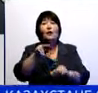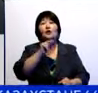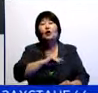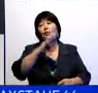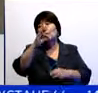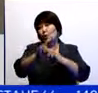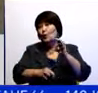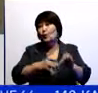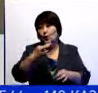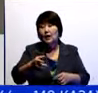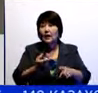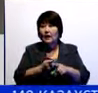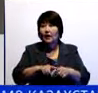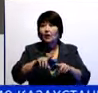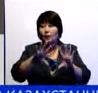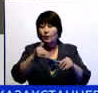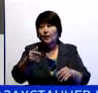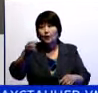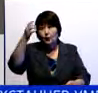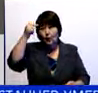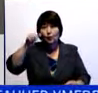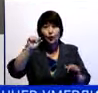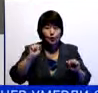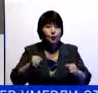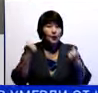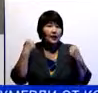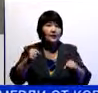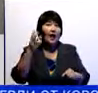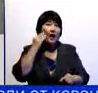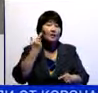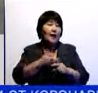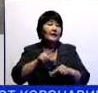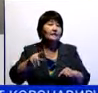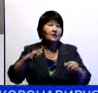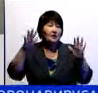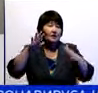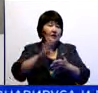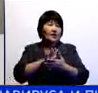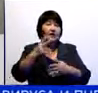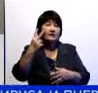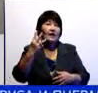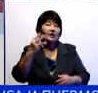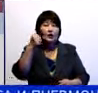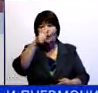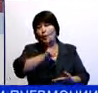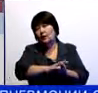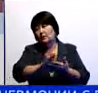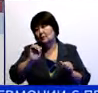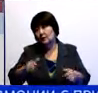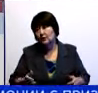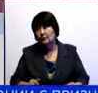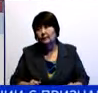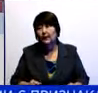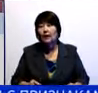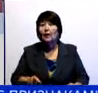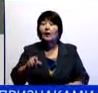Работает круглосуточно. Таким образом, по словам ученого, можно избавить Алматы от вечного смога всего за 2-3 года. Сколько ни сурьбе, можно сказать,